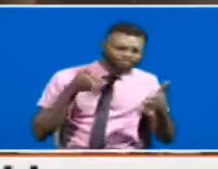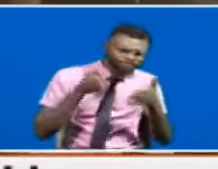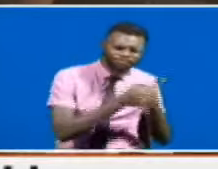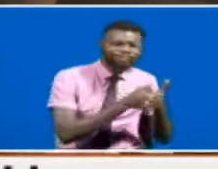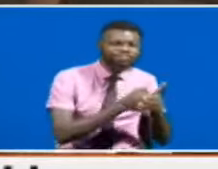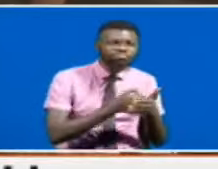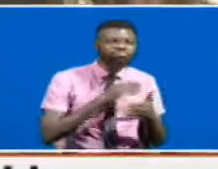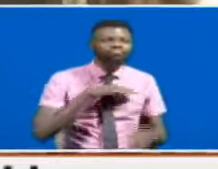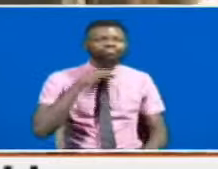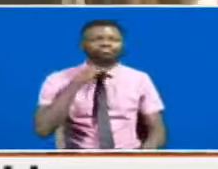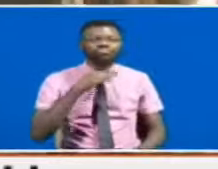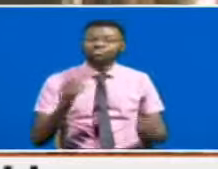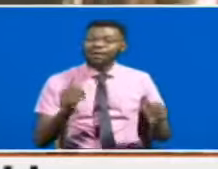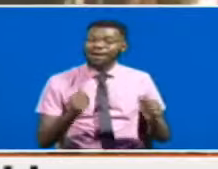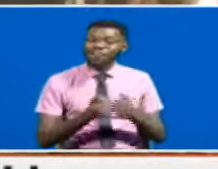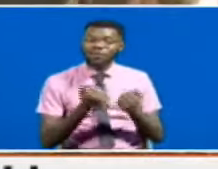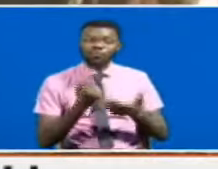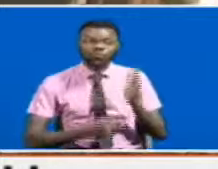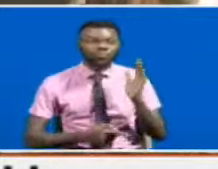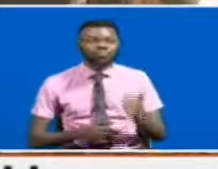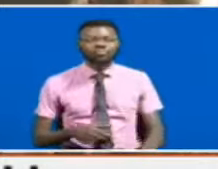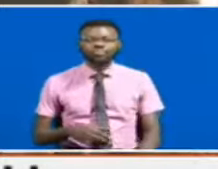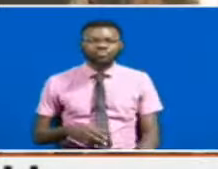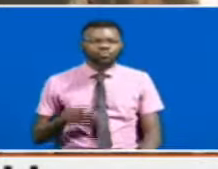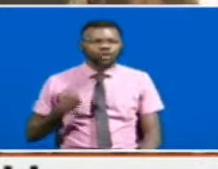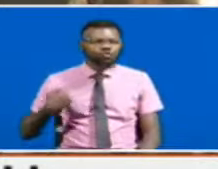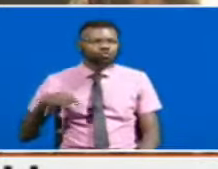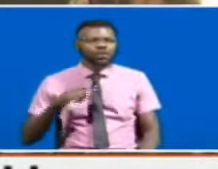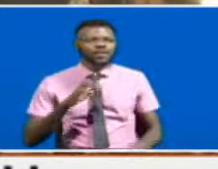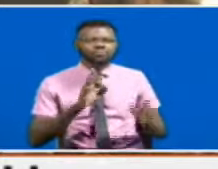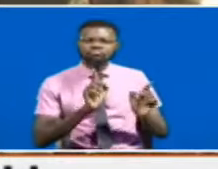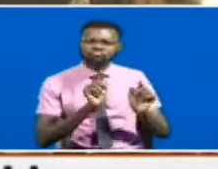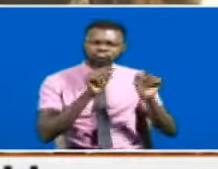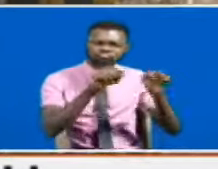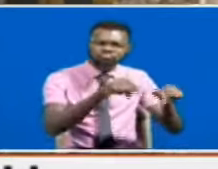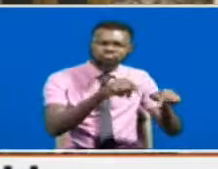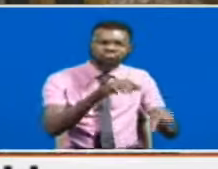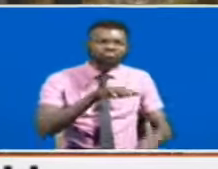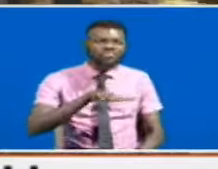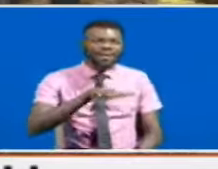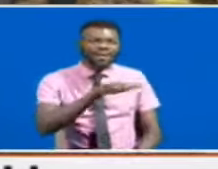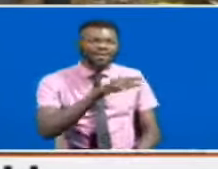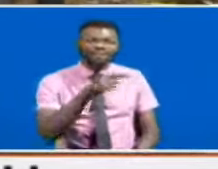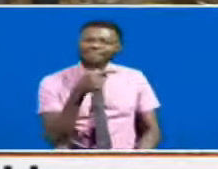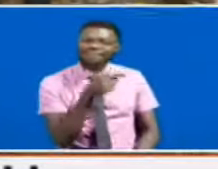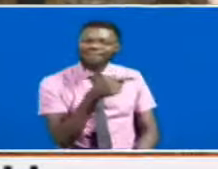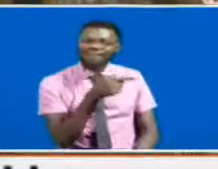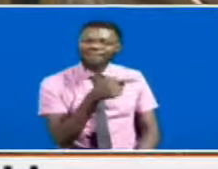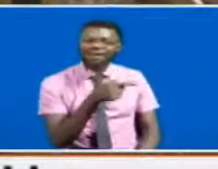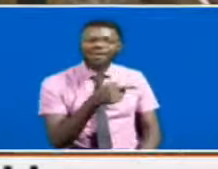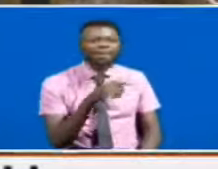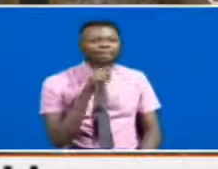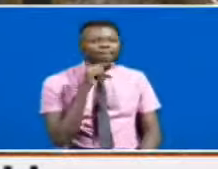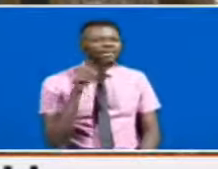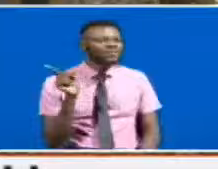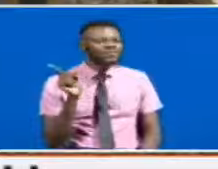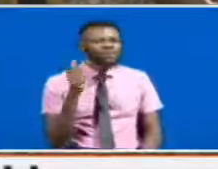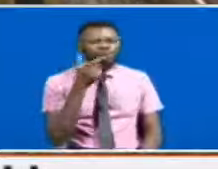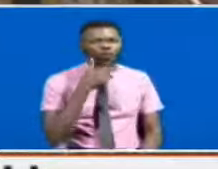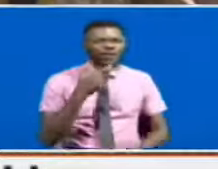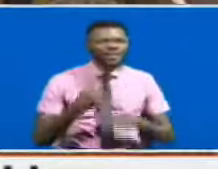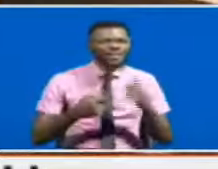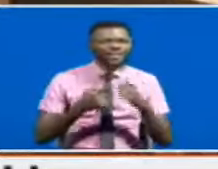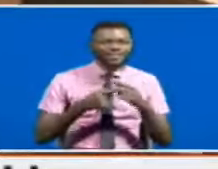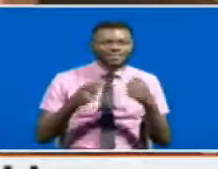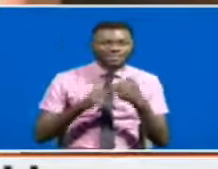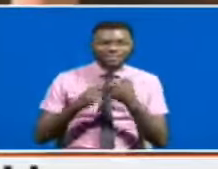Tulitaka kujua na moja kwa moja tukaelekea eneo la Haega ambapo tulikutana na mzee John Luku mwenye umri wa miaka